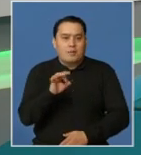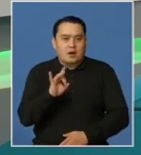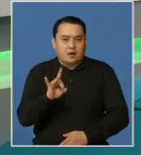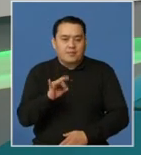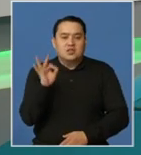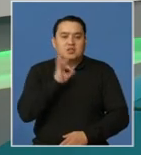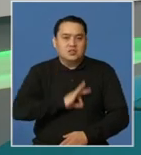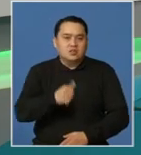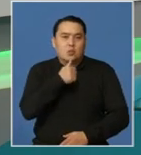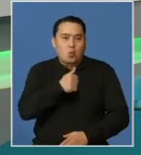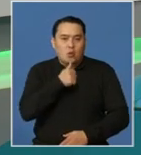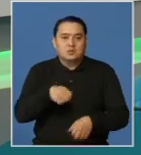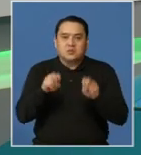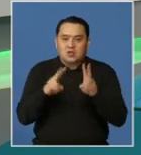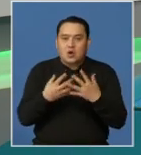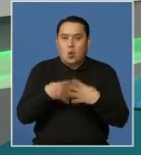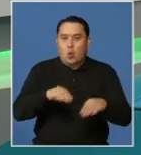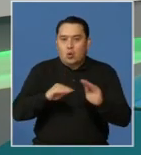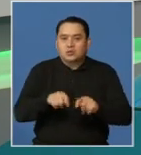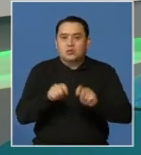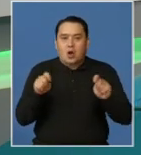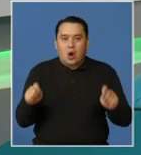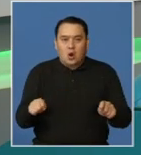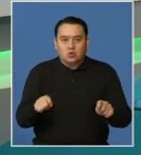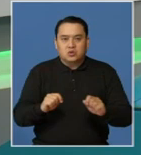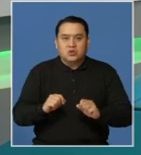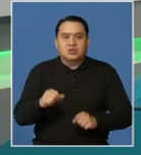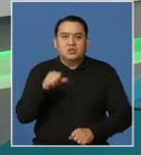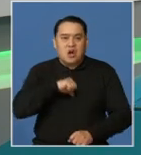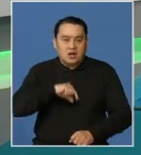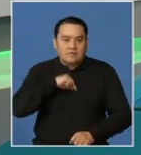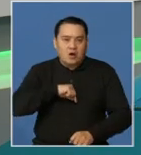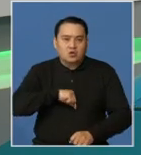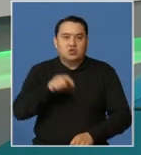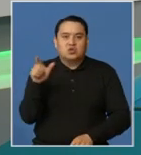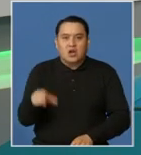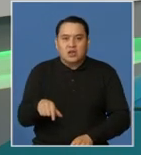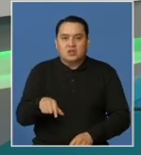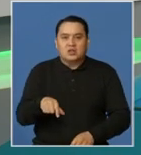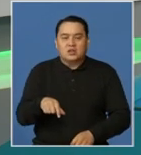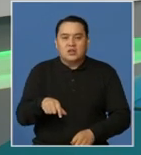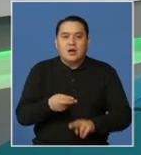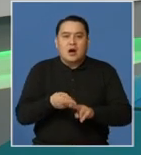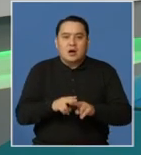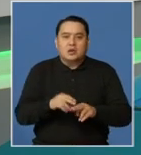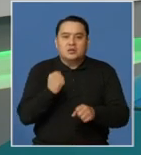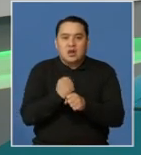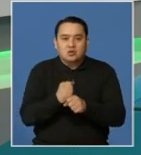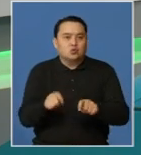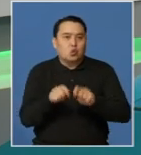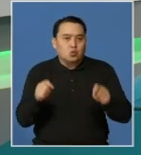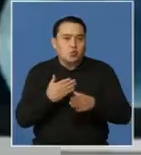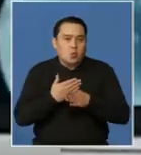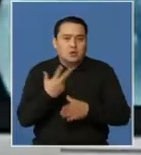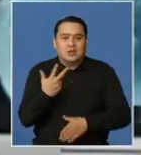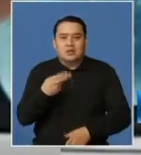опыта использовалось специальное устройство, которое и создало щитовидную железу мыши и человеческую хрящевую ткань. Разработки, созданные с